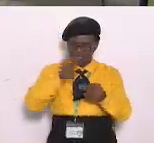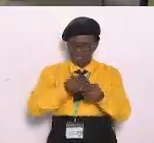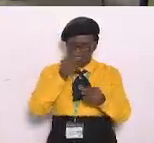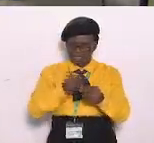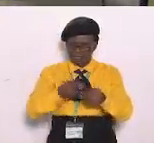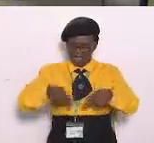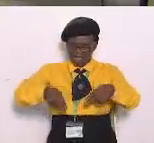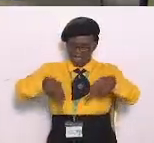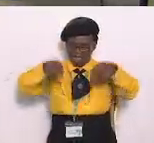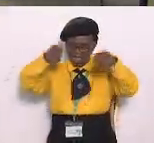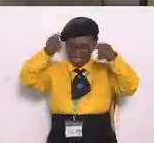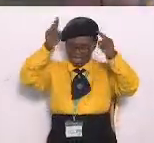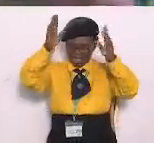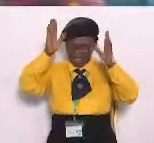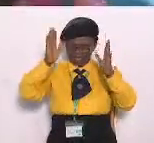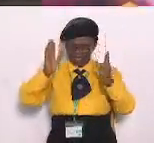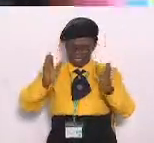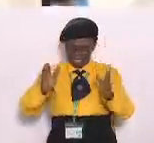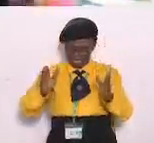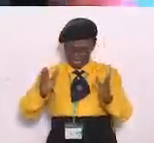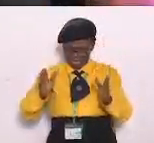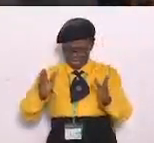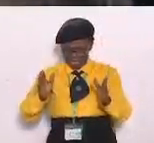haut plus